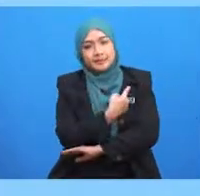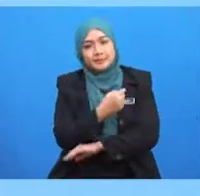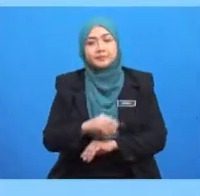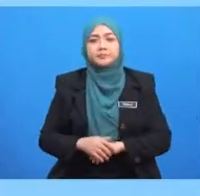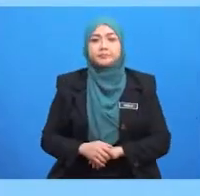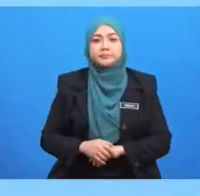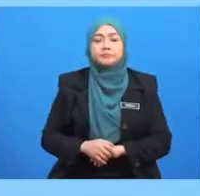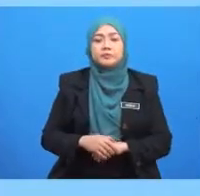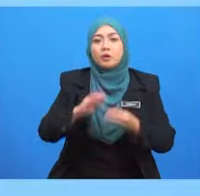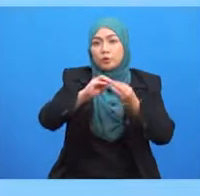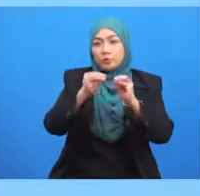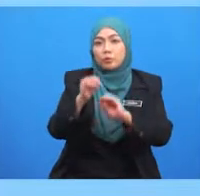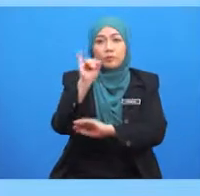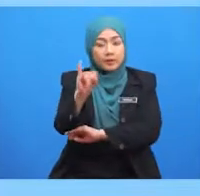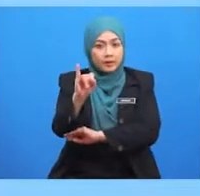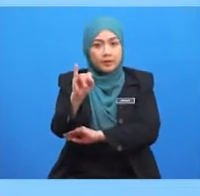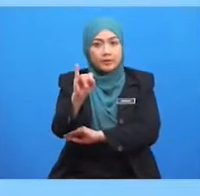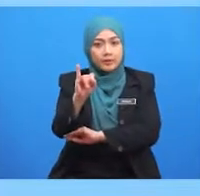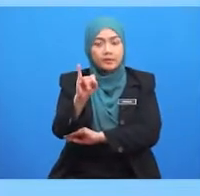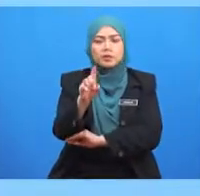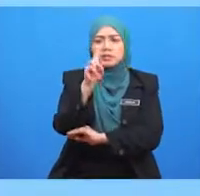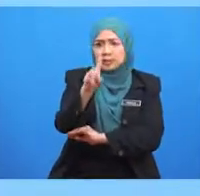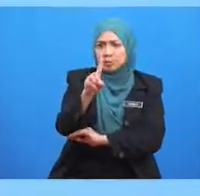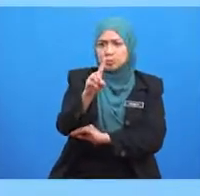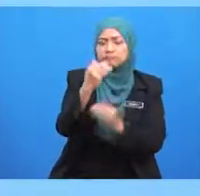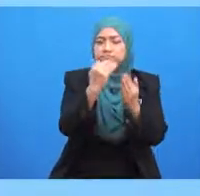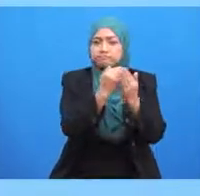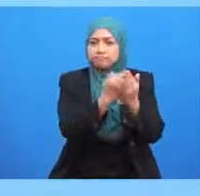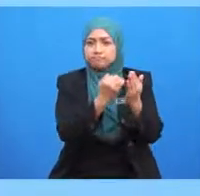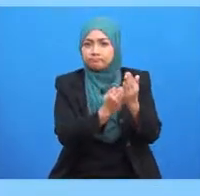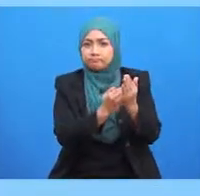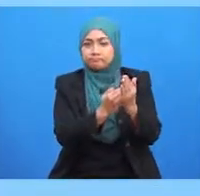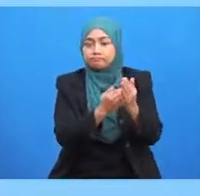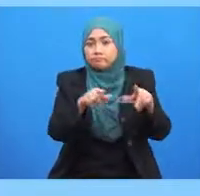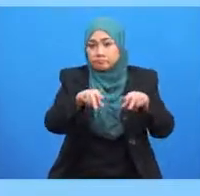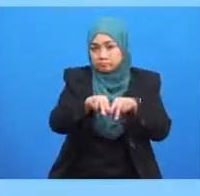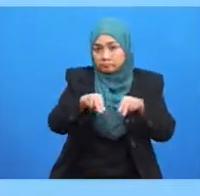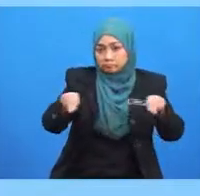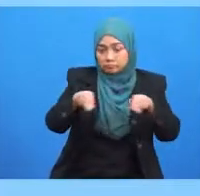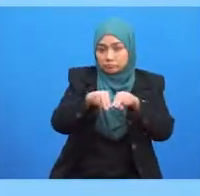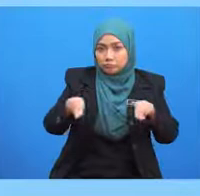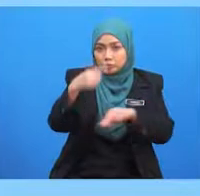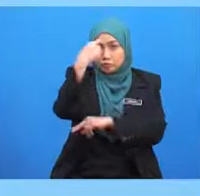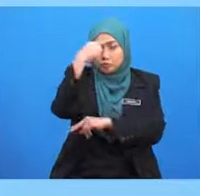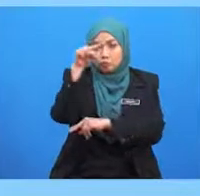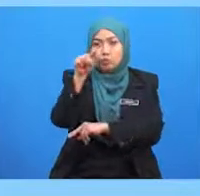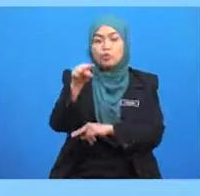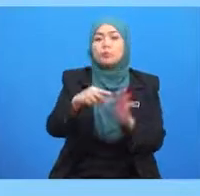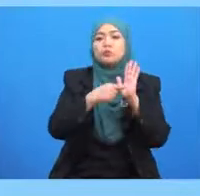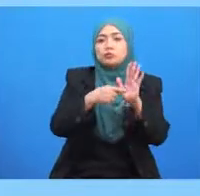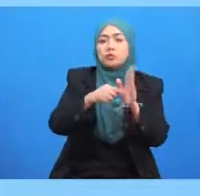nomor indeks ialah suatu sukatan yang digunakan untuk menunjukkan